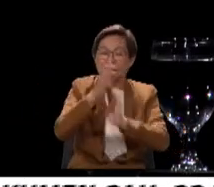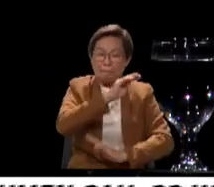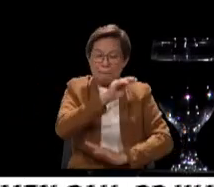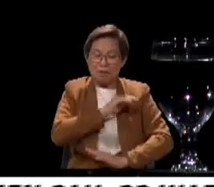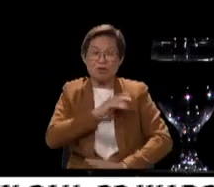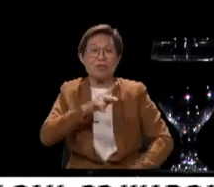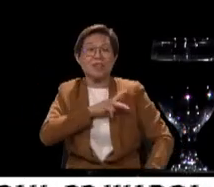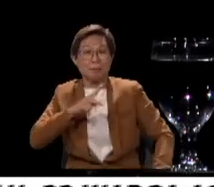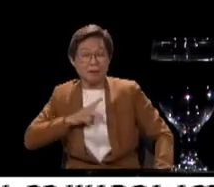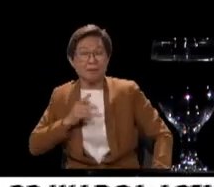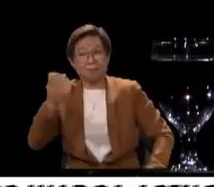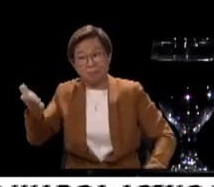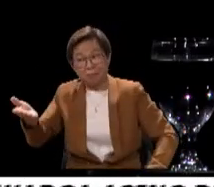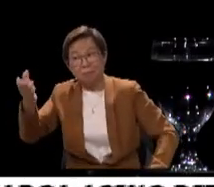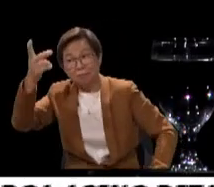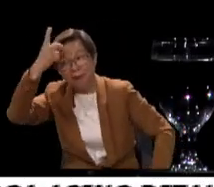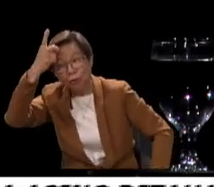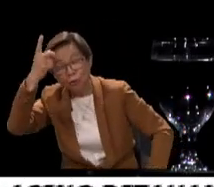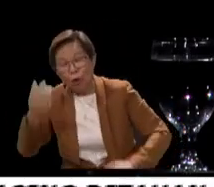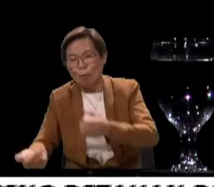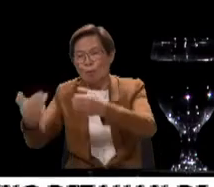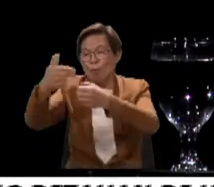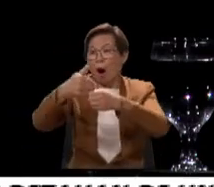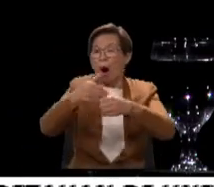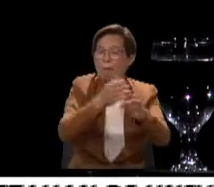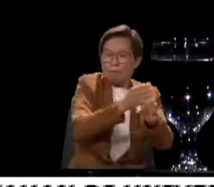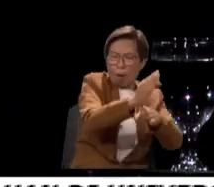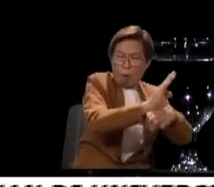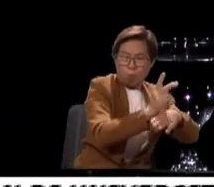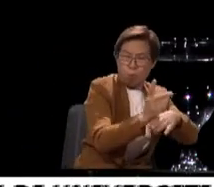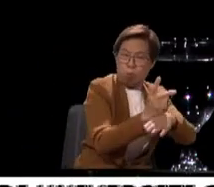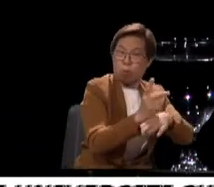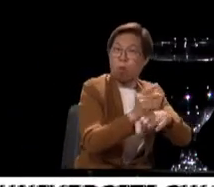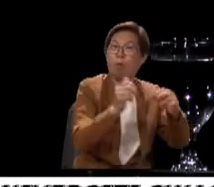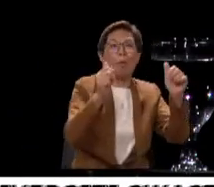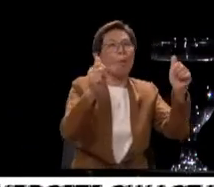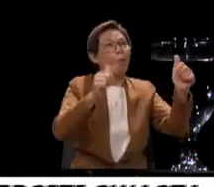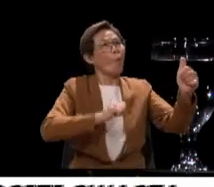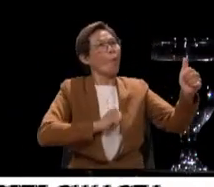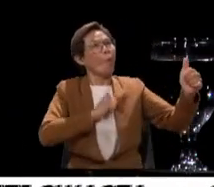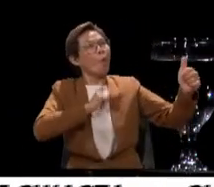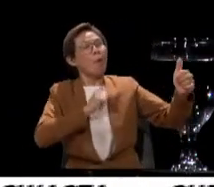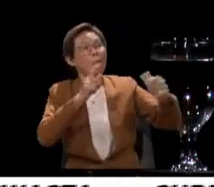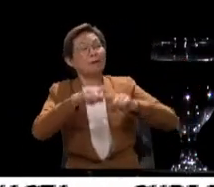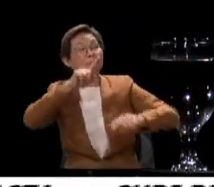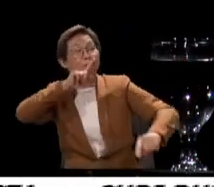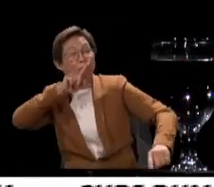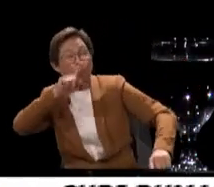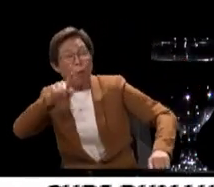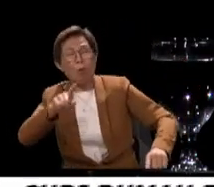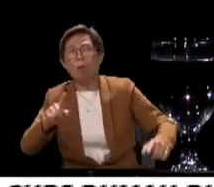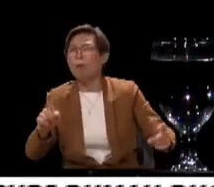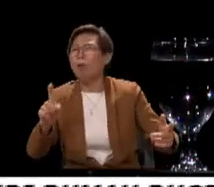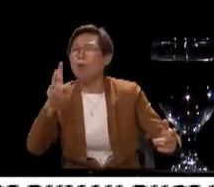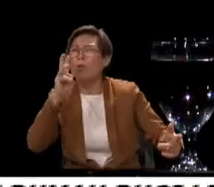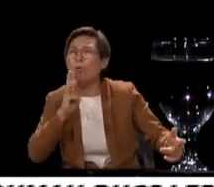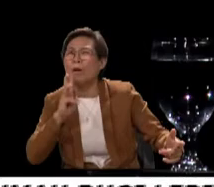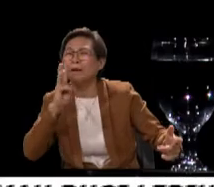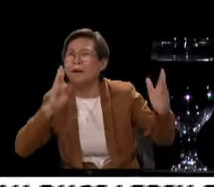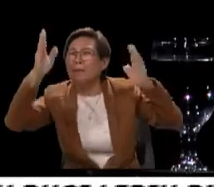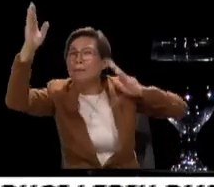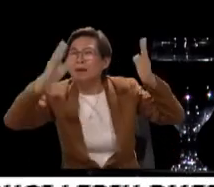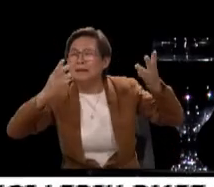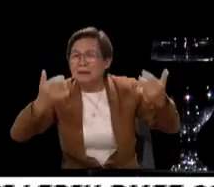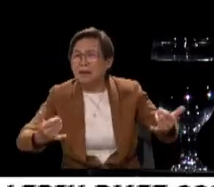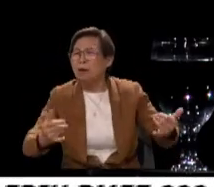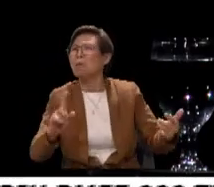sebagainya dan kalau kita lihat penglibatan di sektor korporat juga begitu membanggakan tapi hakikatnya secara keseluruhan di mana wanita kita